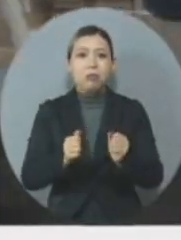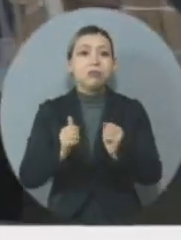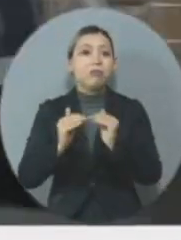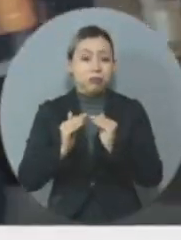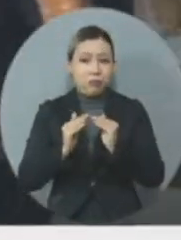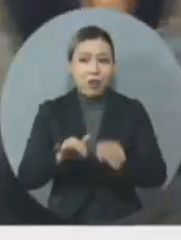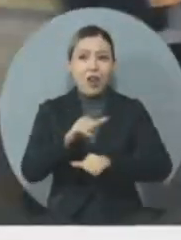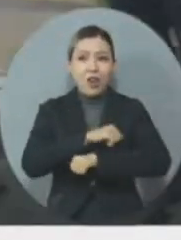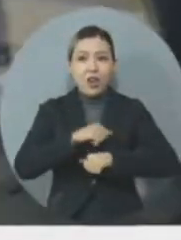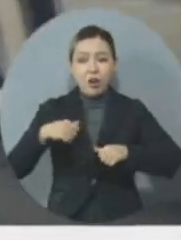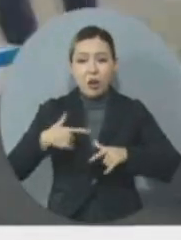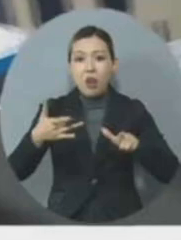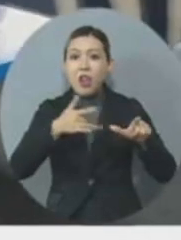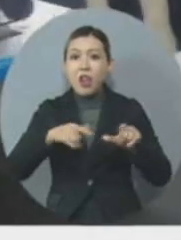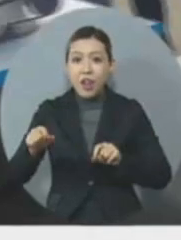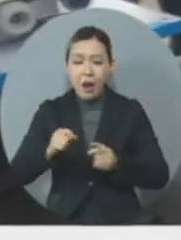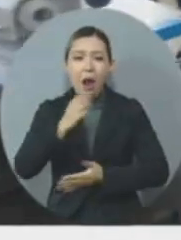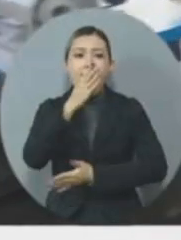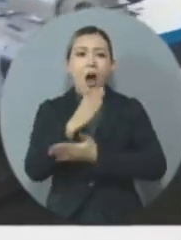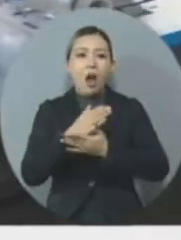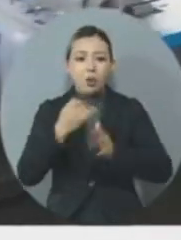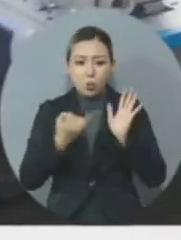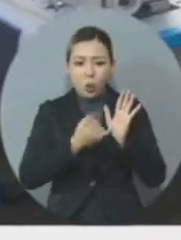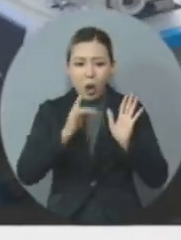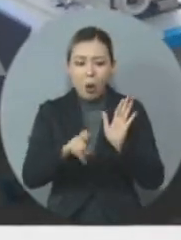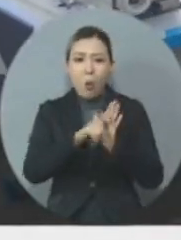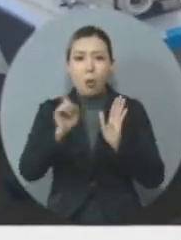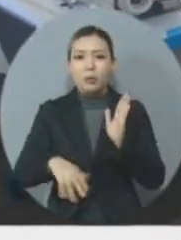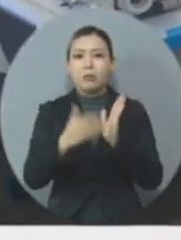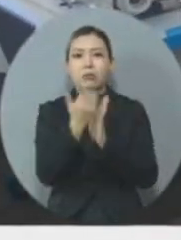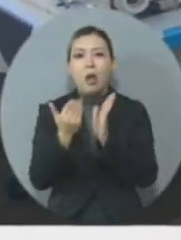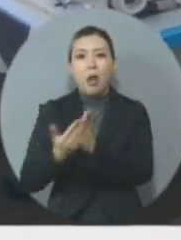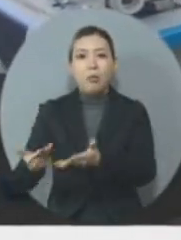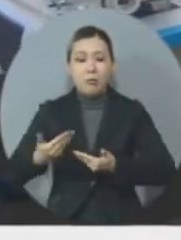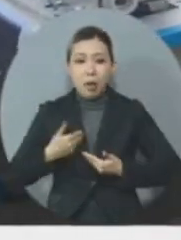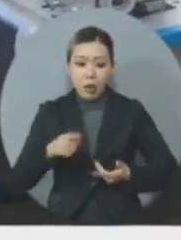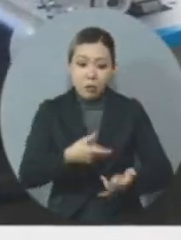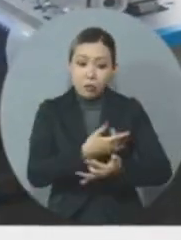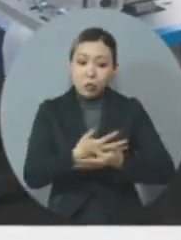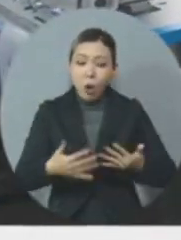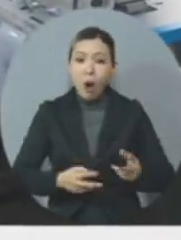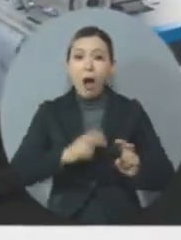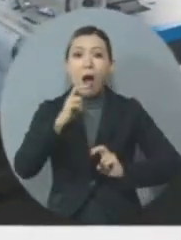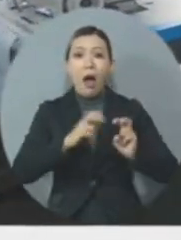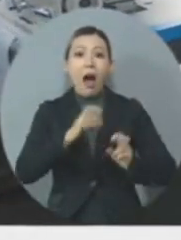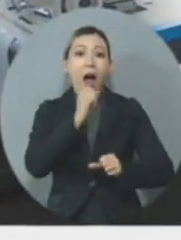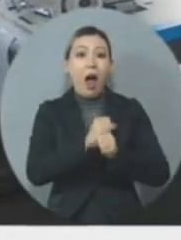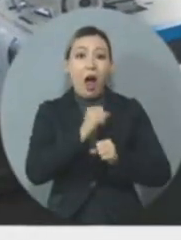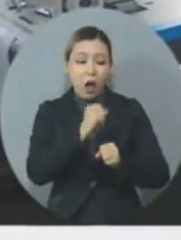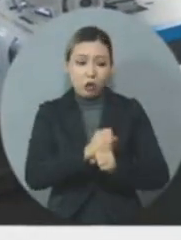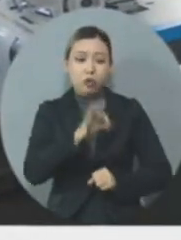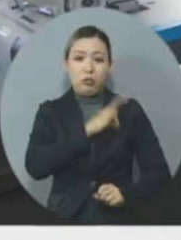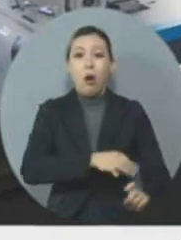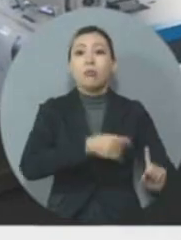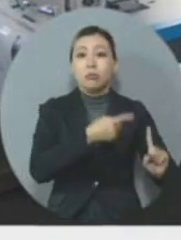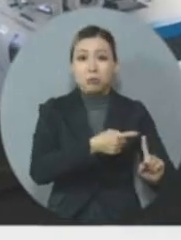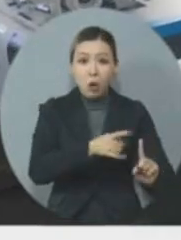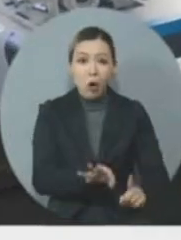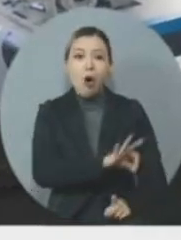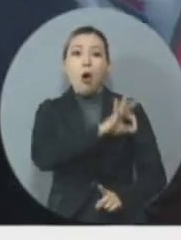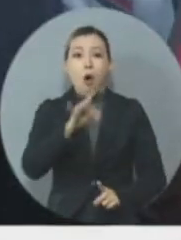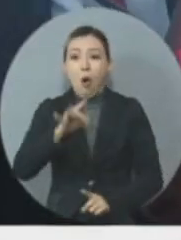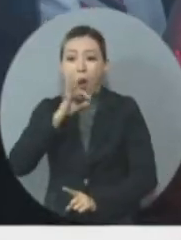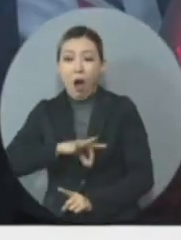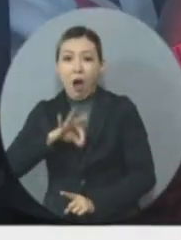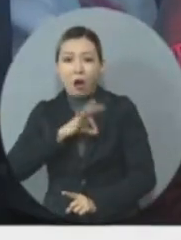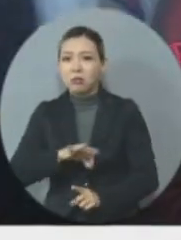гэрээ хийж иргэд хагас жилээр тайлан тавих бөгөөд тухайн тоног төхөөрөмжүүдийг үйл ажиллагааны зориулалтын бусаар ашигласан тохиолдолд өөр хүн рүү шилжүүлэх